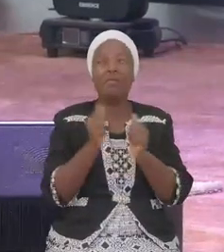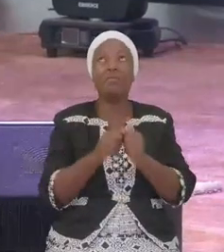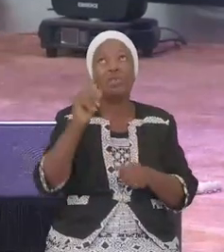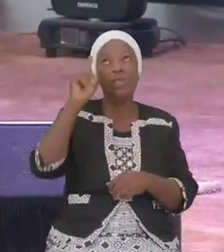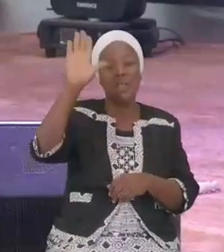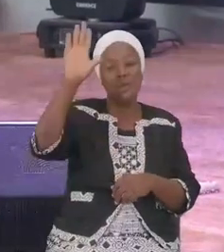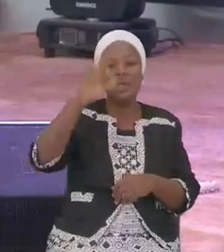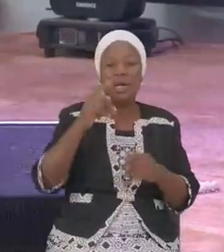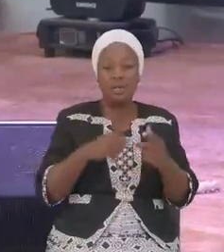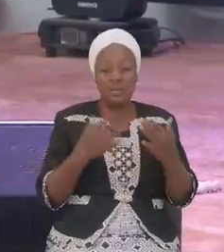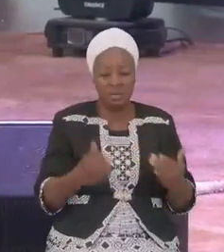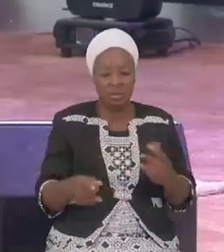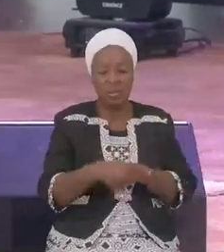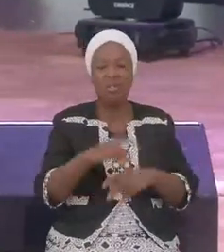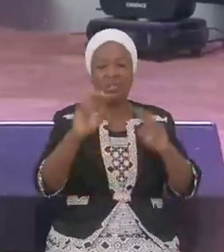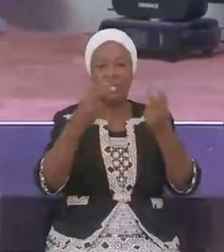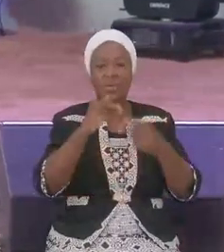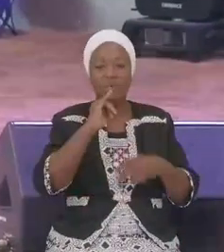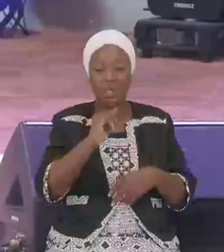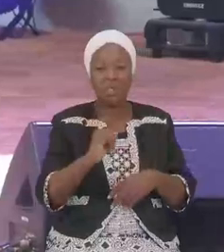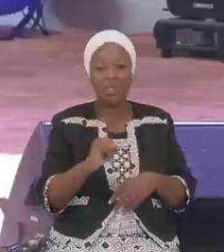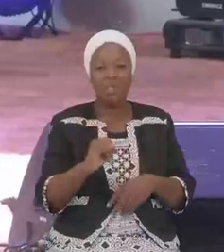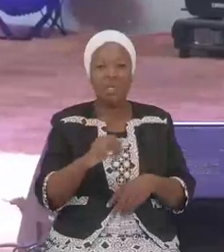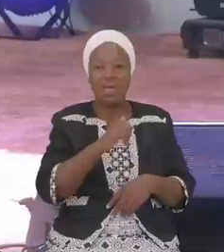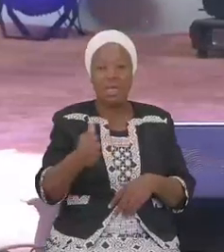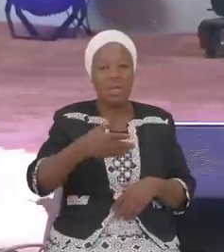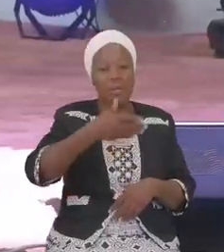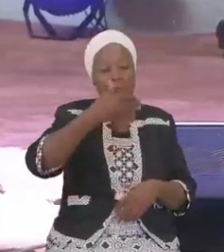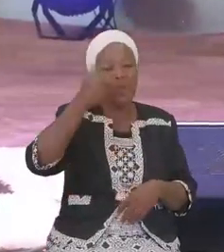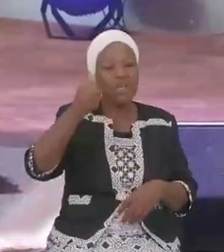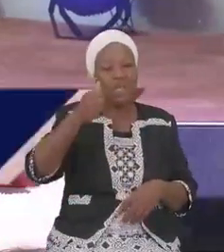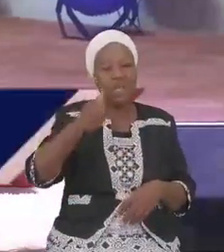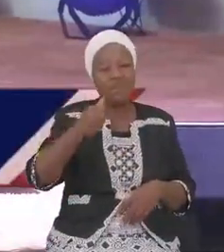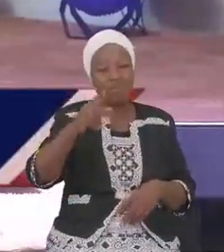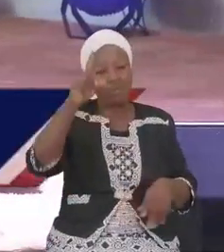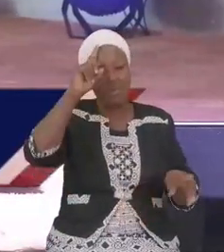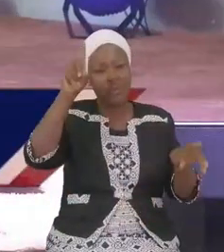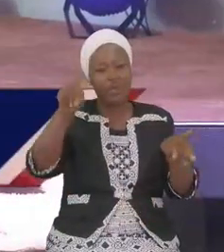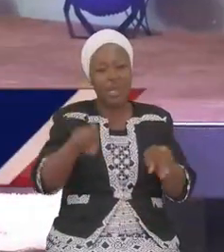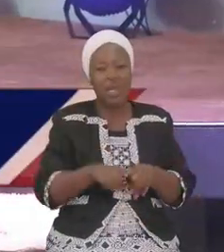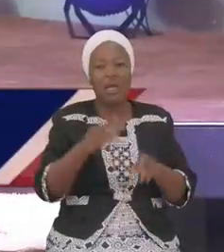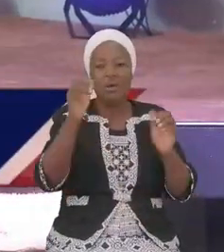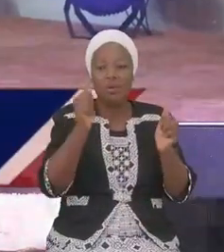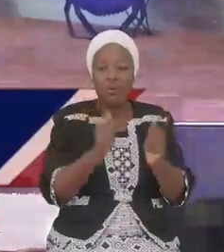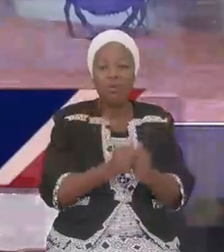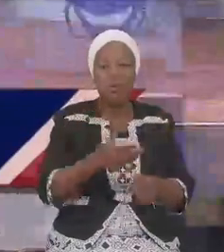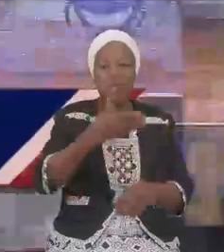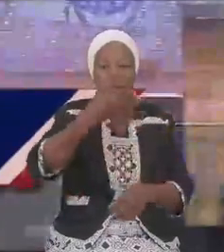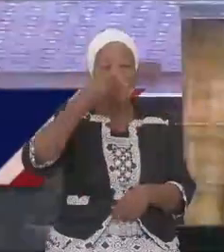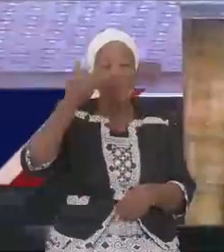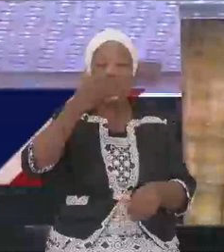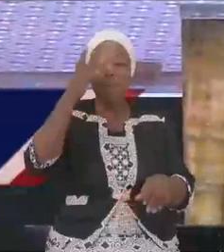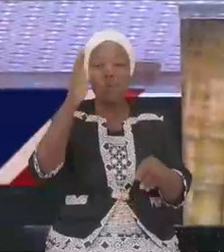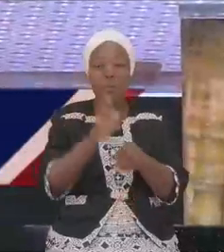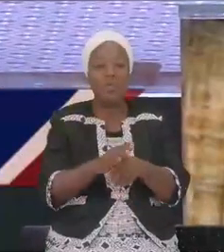Aujourd'hui, je vous parle d'une alliance meilleure avec de meilleures promesses